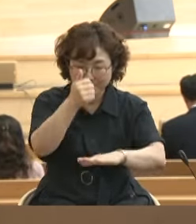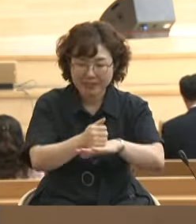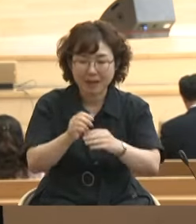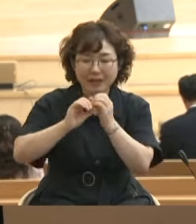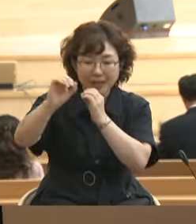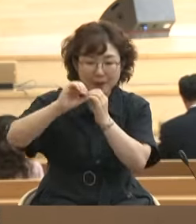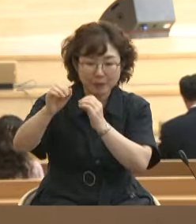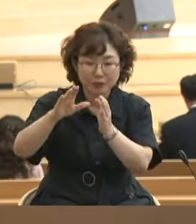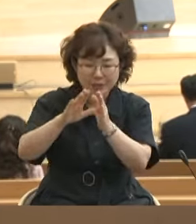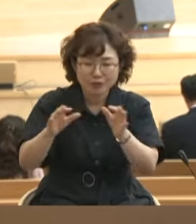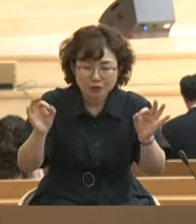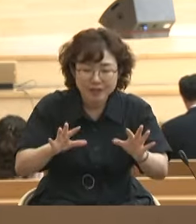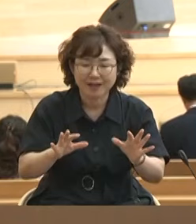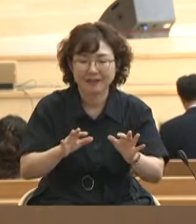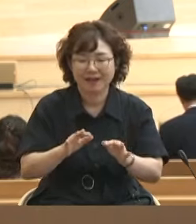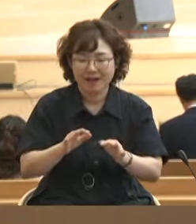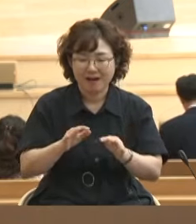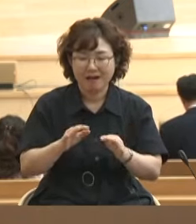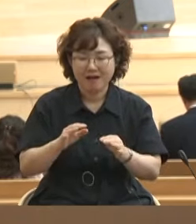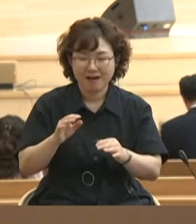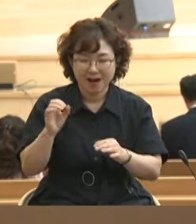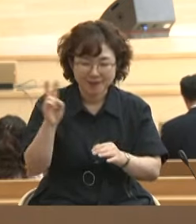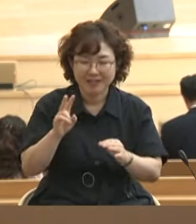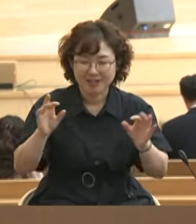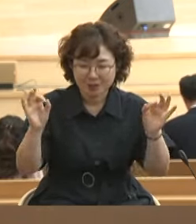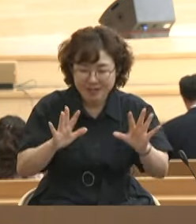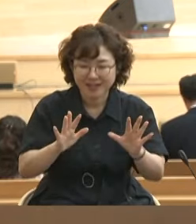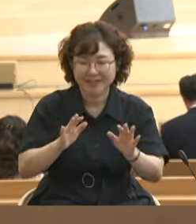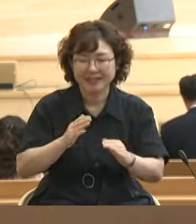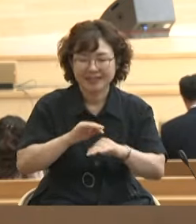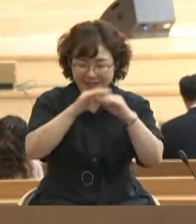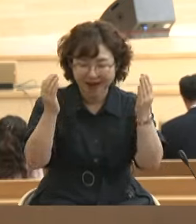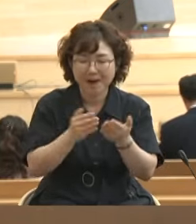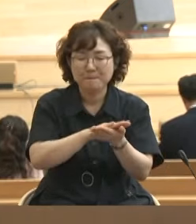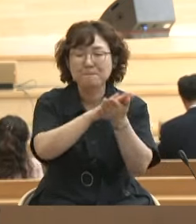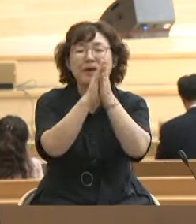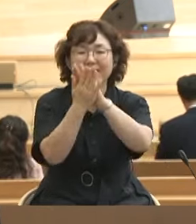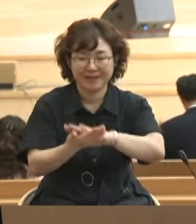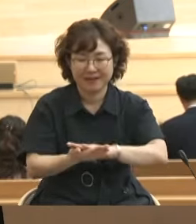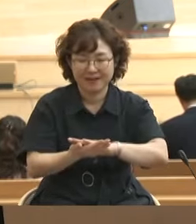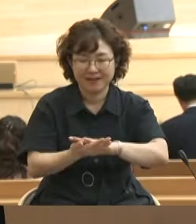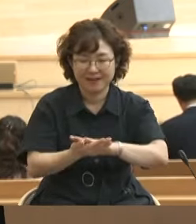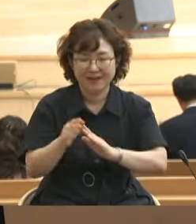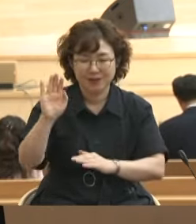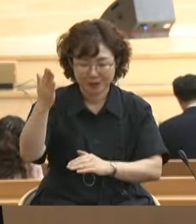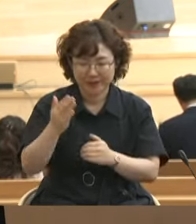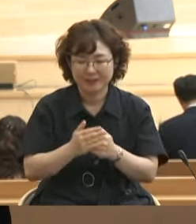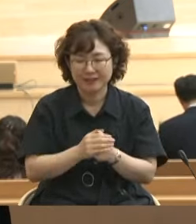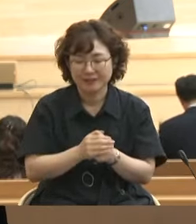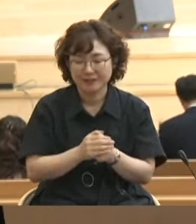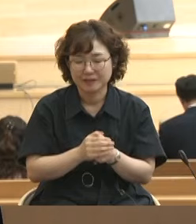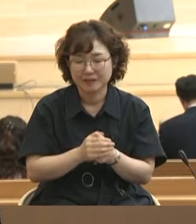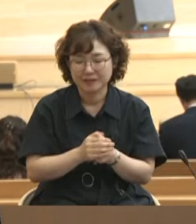마지막 나팔의 순식간에 홀연히 다 변화되리니. 어떻게 된다고요? 홀연히 다